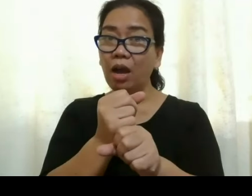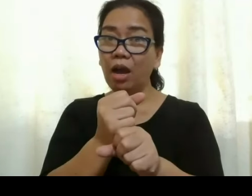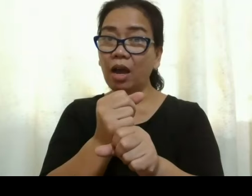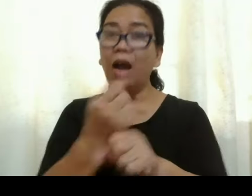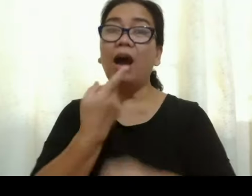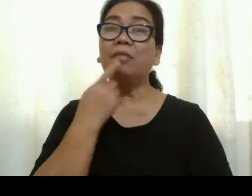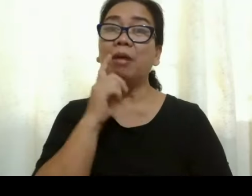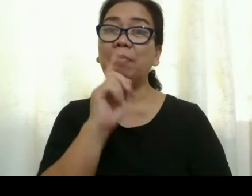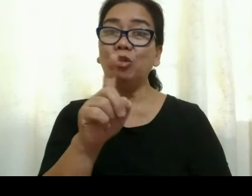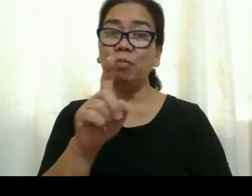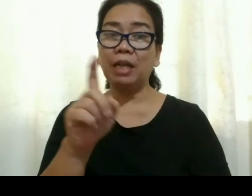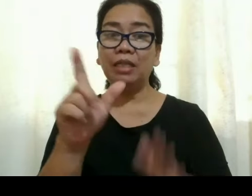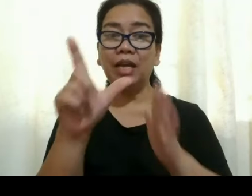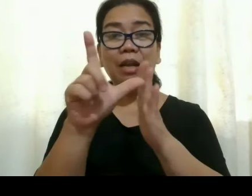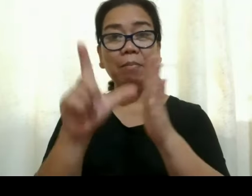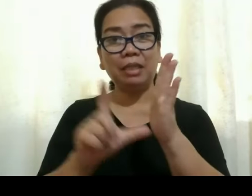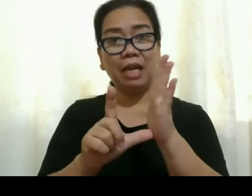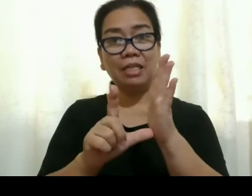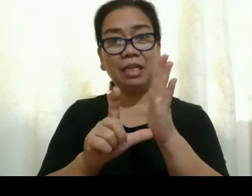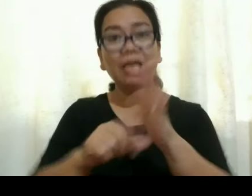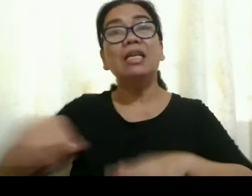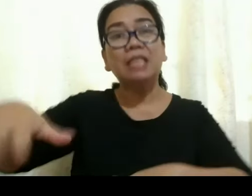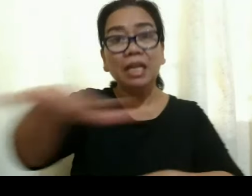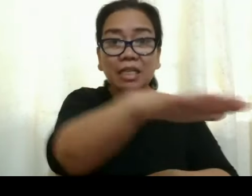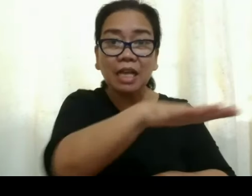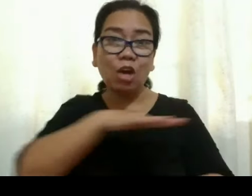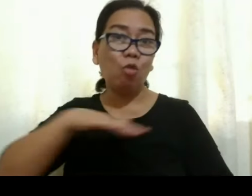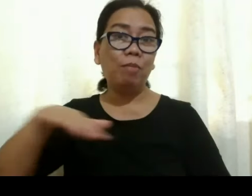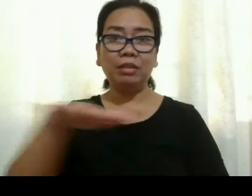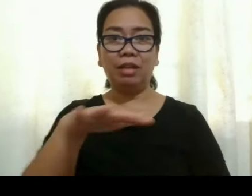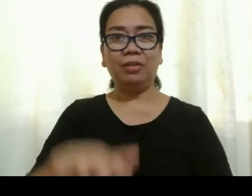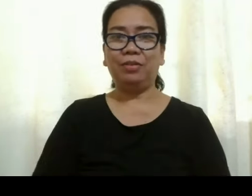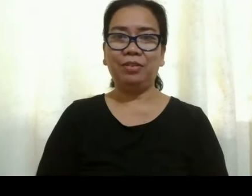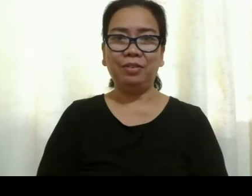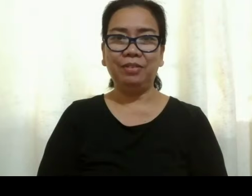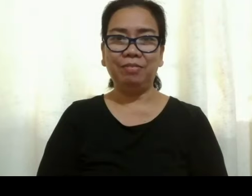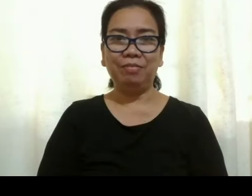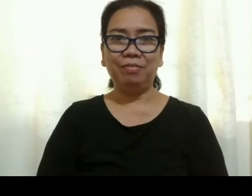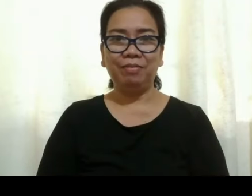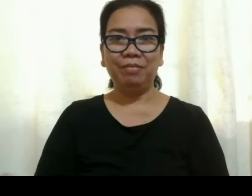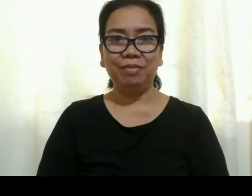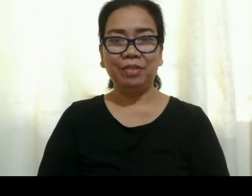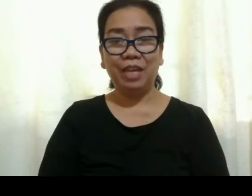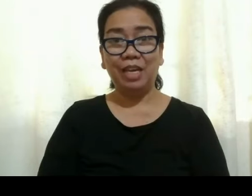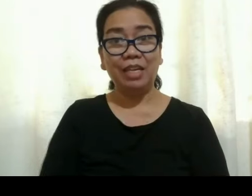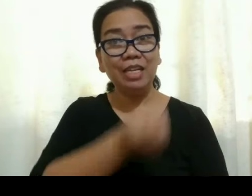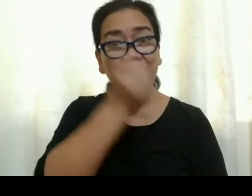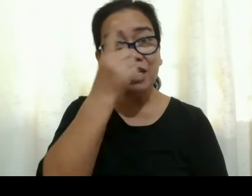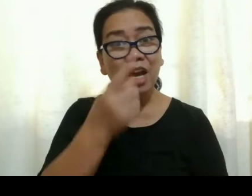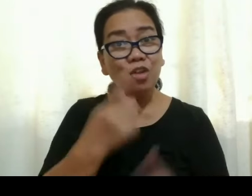gumawa at magpatupad ng batas sa nasasakupang teritoryo.